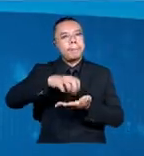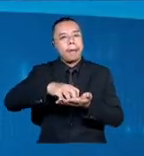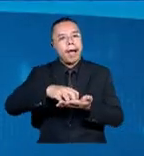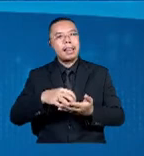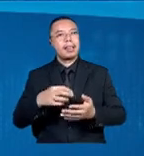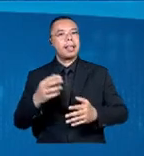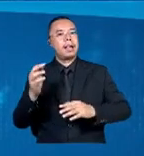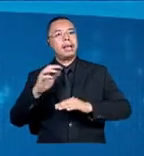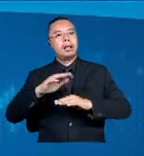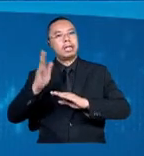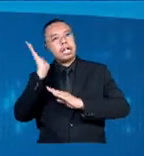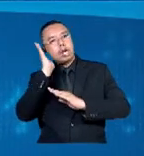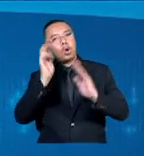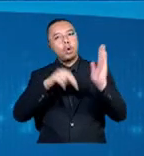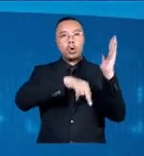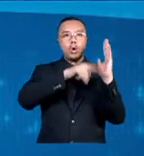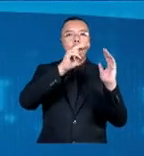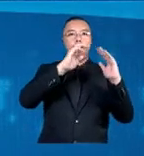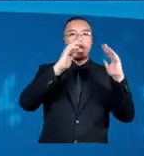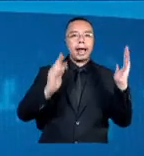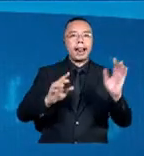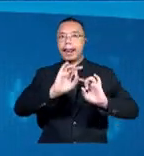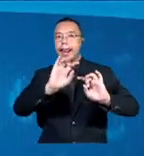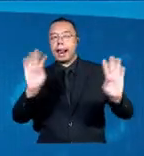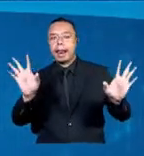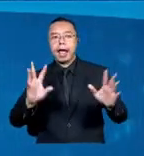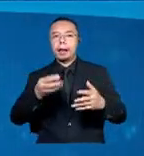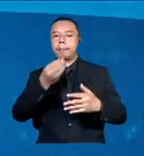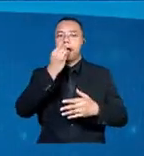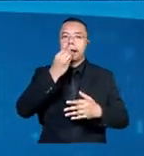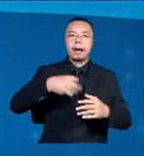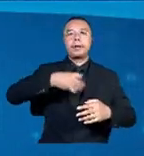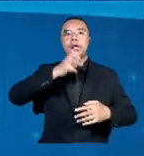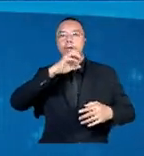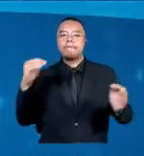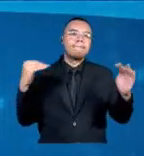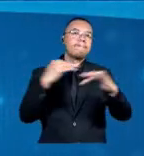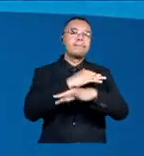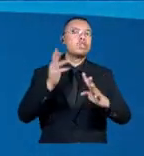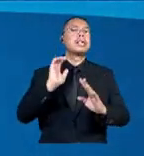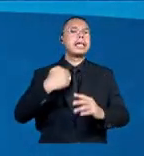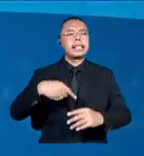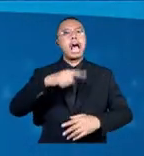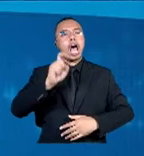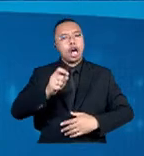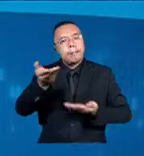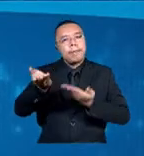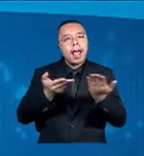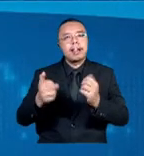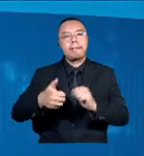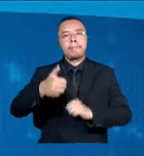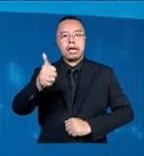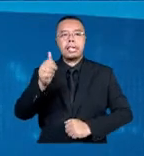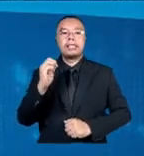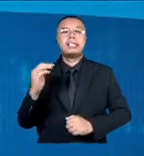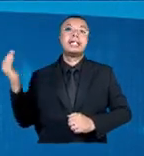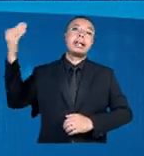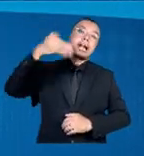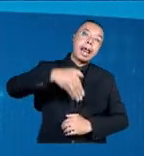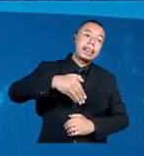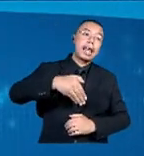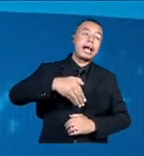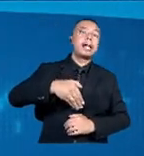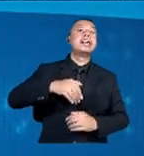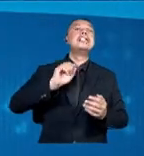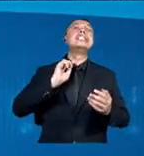dan kami berkoordinasi dengan hotel-hotel, karena ini kita harus melayani mereka dengan baik sampai mereka datang dan